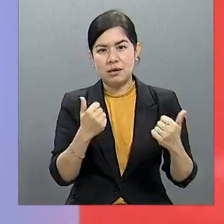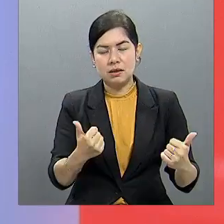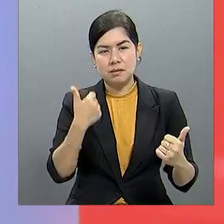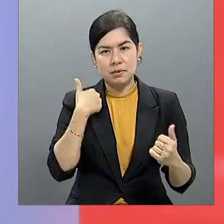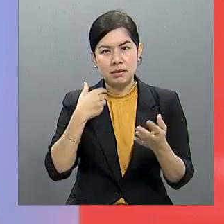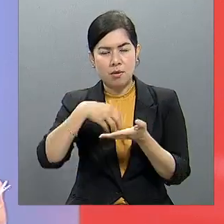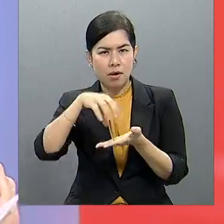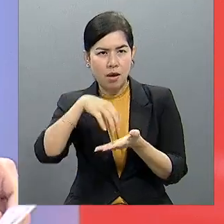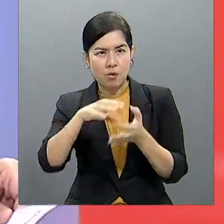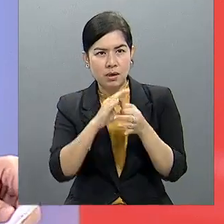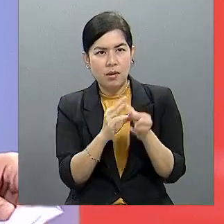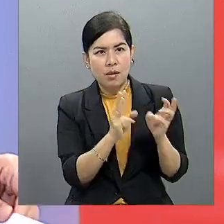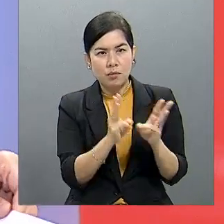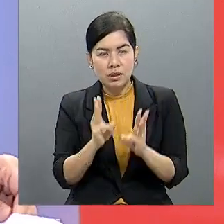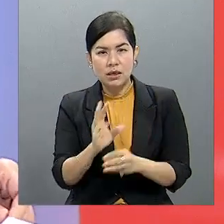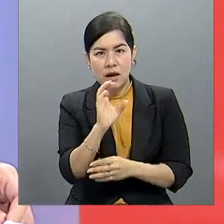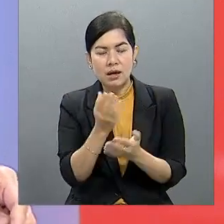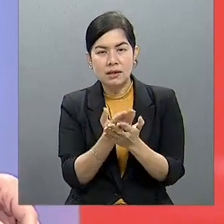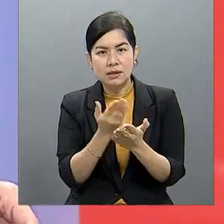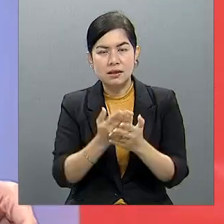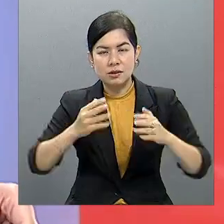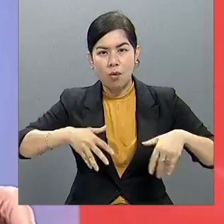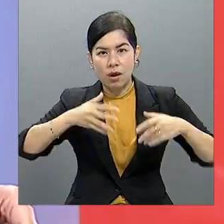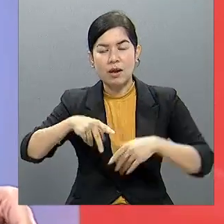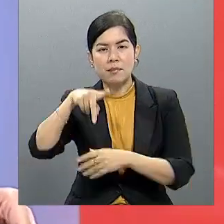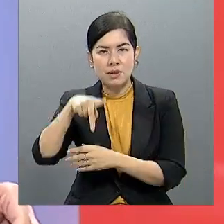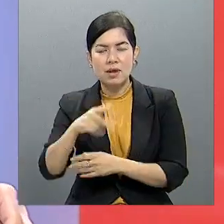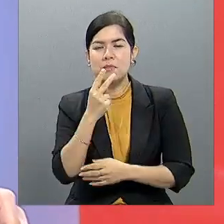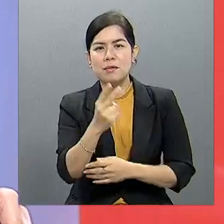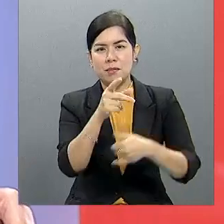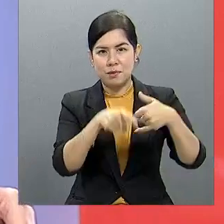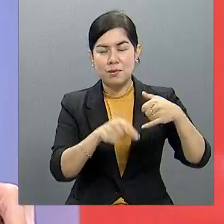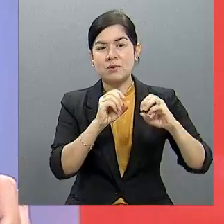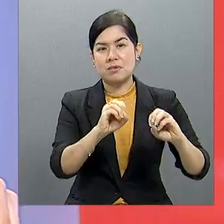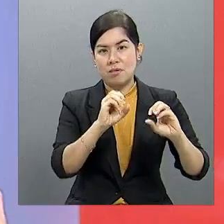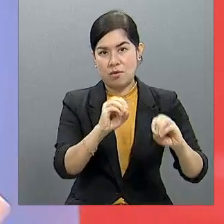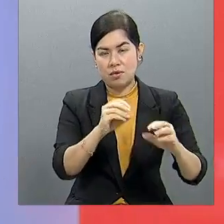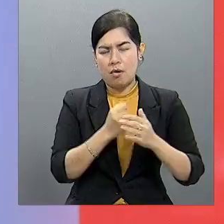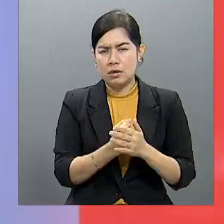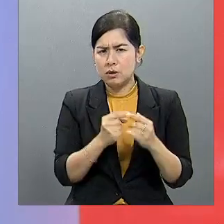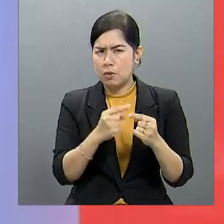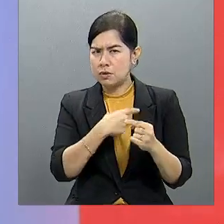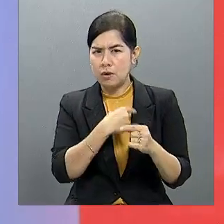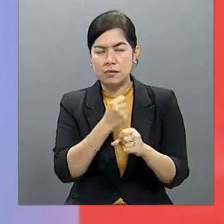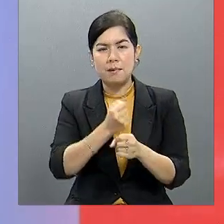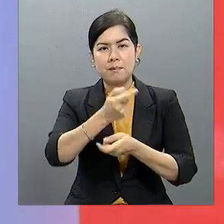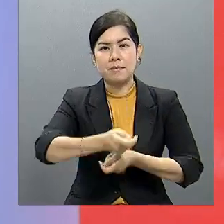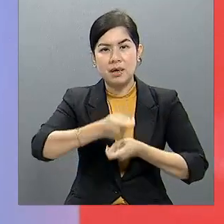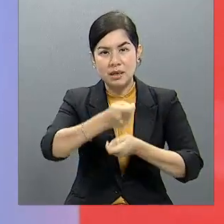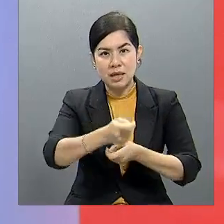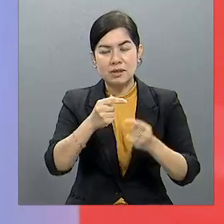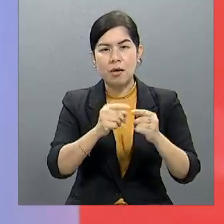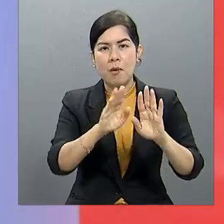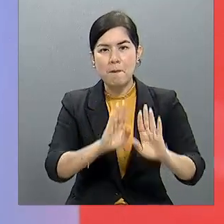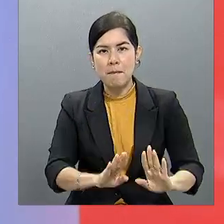โถามคนพ linerไปดูอาชีพเสริมของคุครeksผู้รักงานด้านการเกศต์นะครับกับการทำฝุยมูลใ่เดือนใบไภ